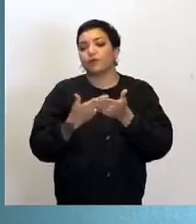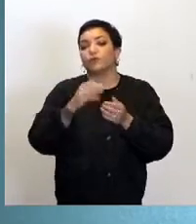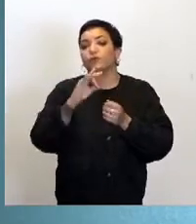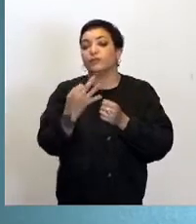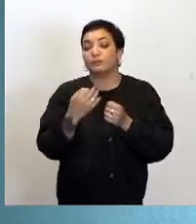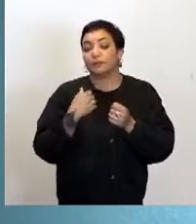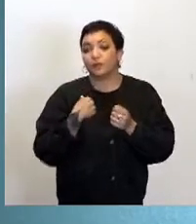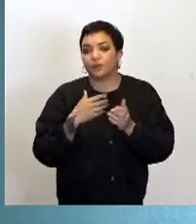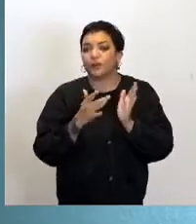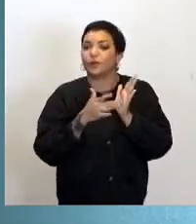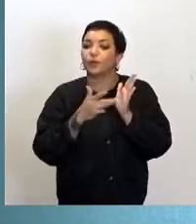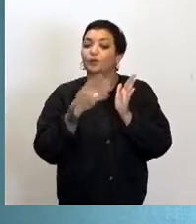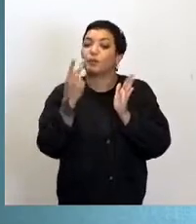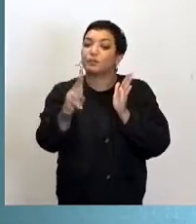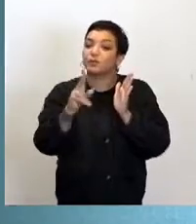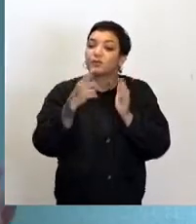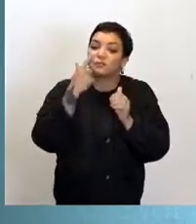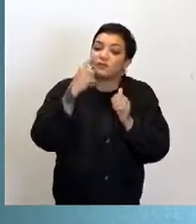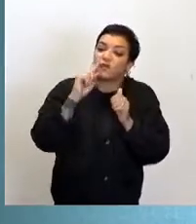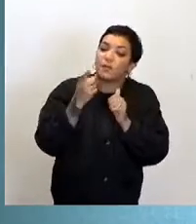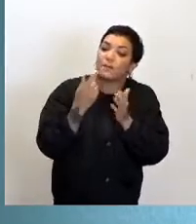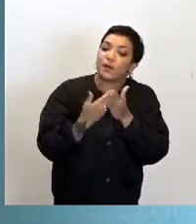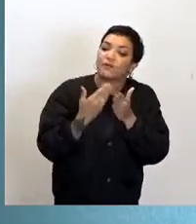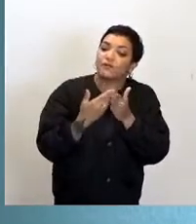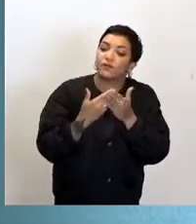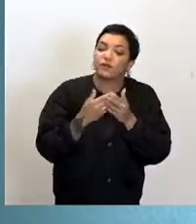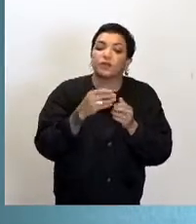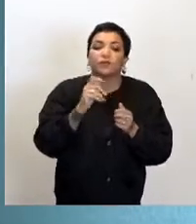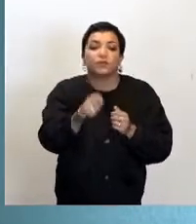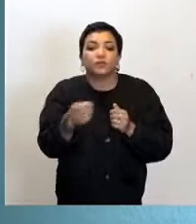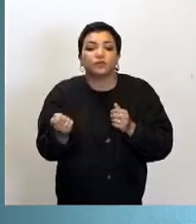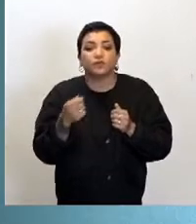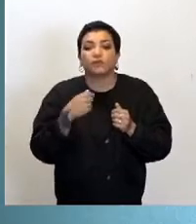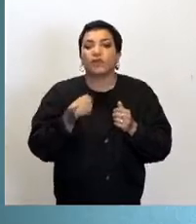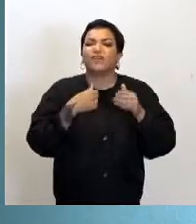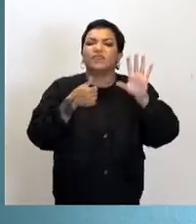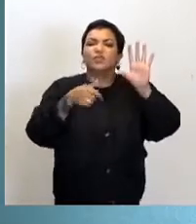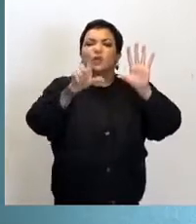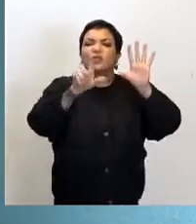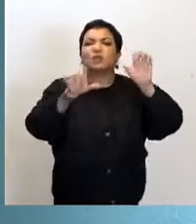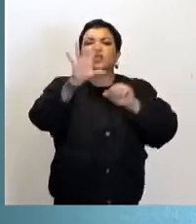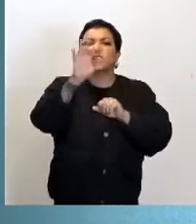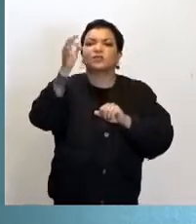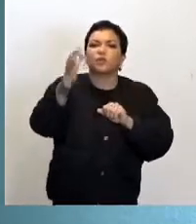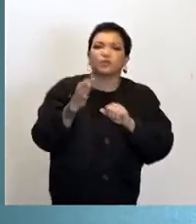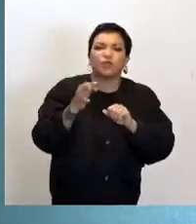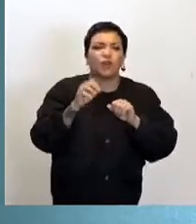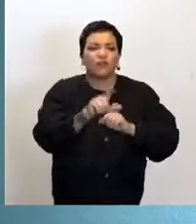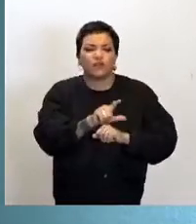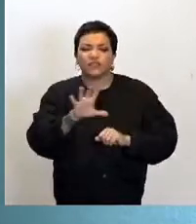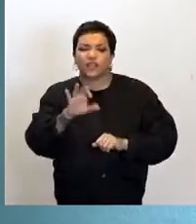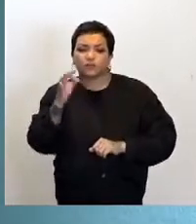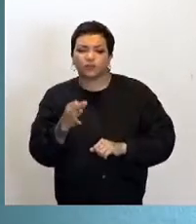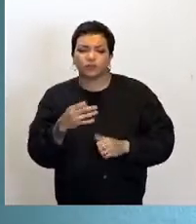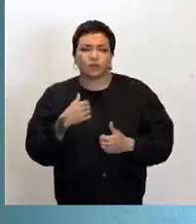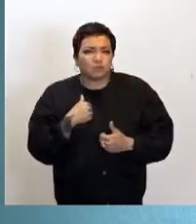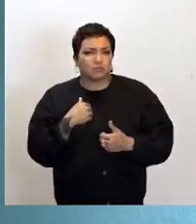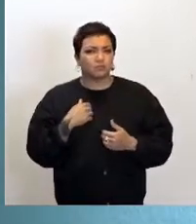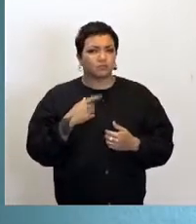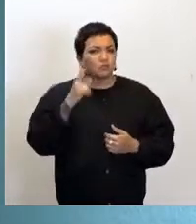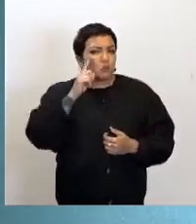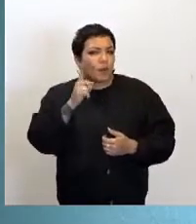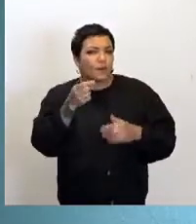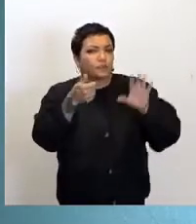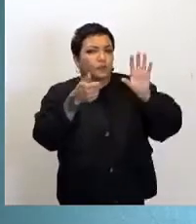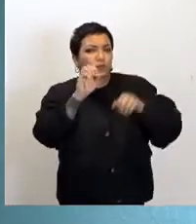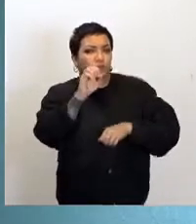point il est pertinent de s'engager vers un ratio figé 75-25, pourquoi pas 60-40, avec cette